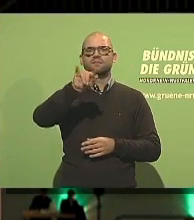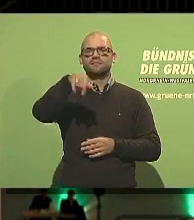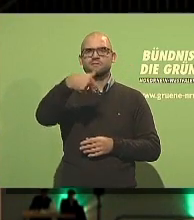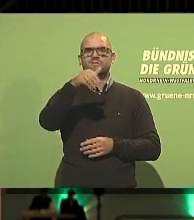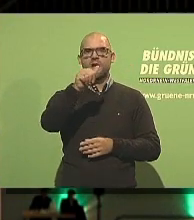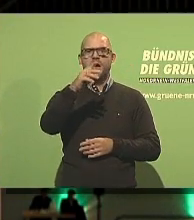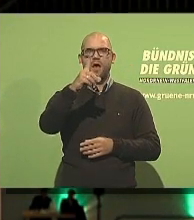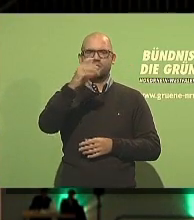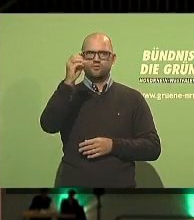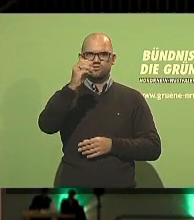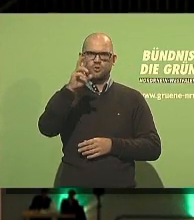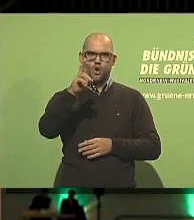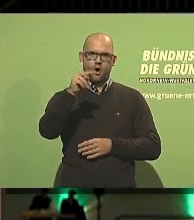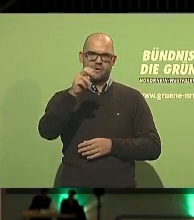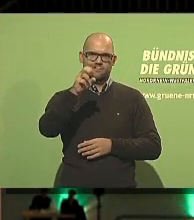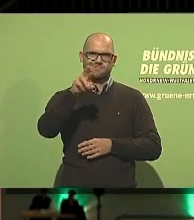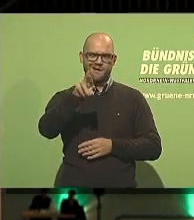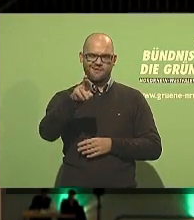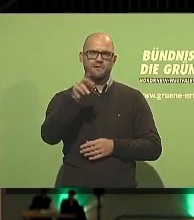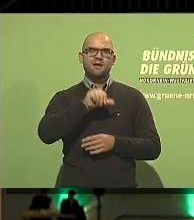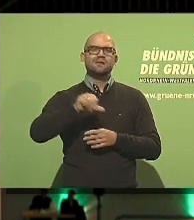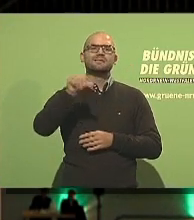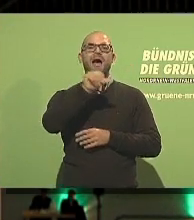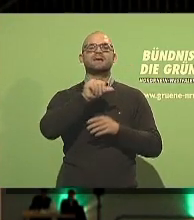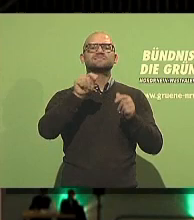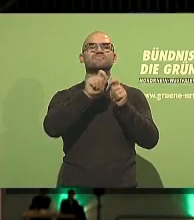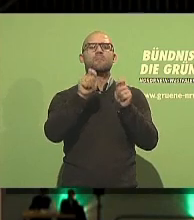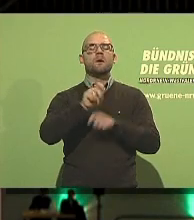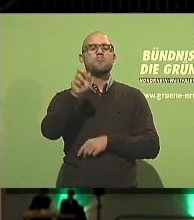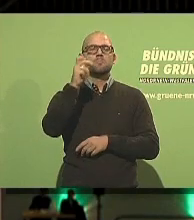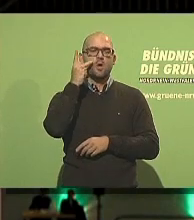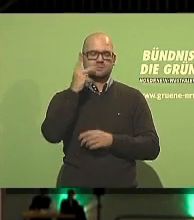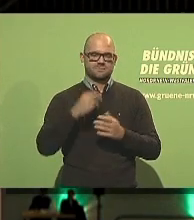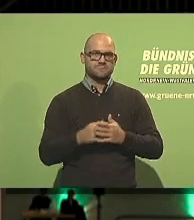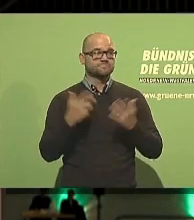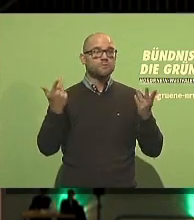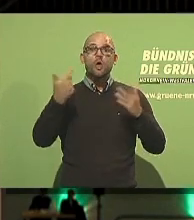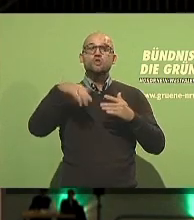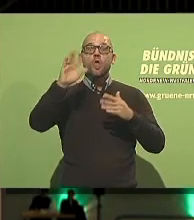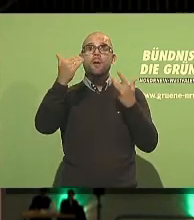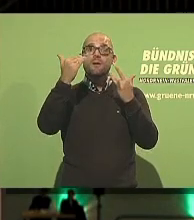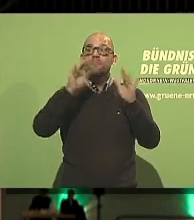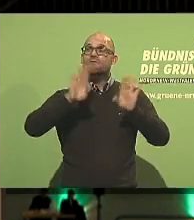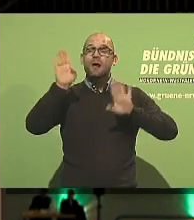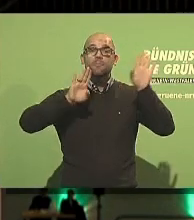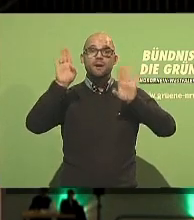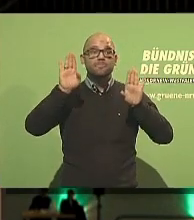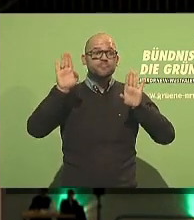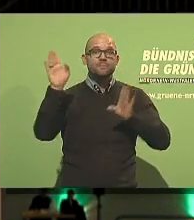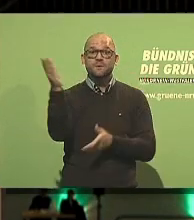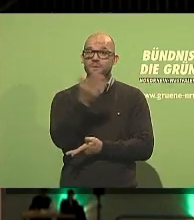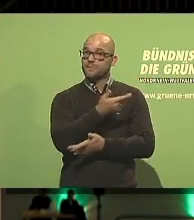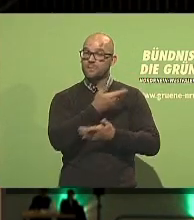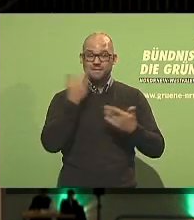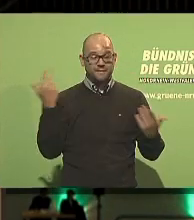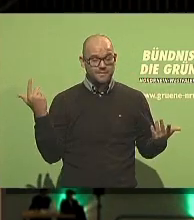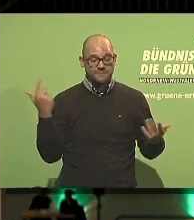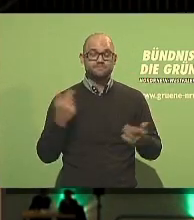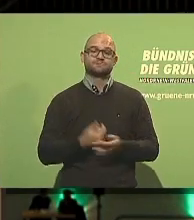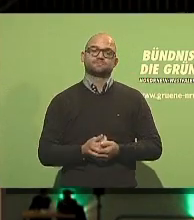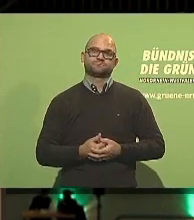Kreisverband Bonn vor. Und ich frage, gibt es weitere Bewerbungen für diesen Platz? Das ist nicht der